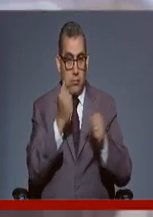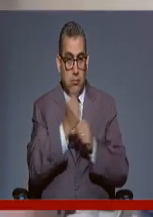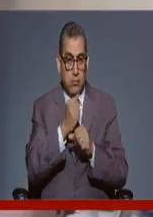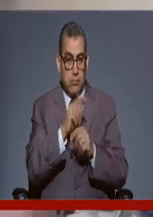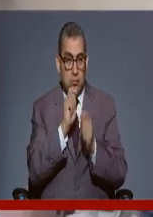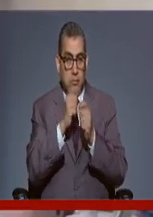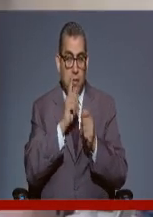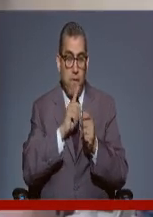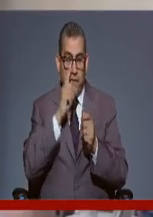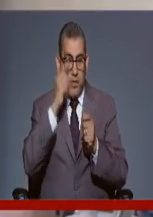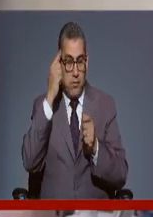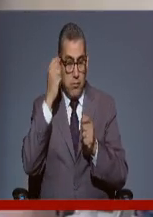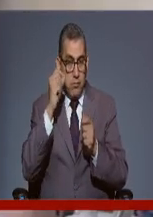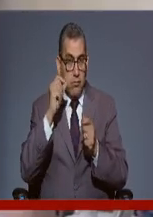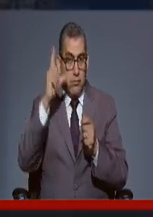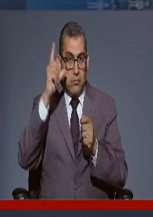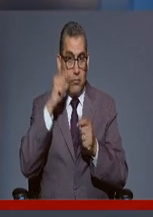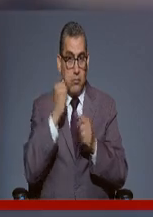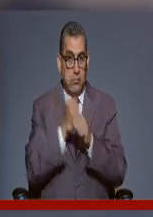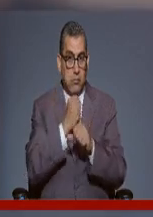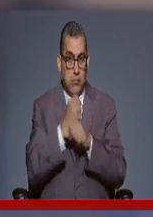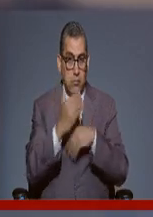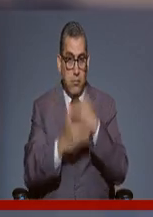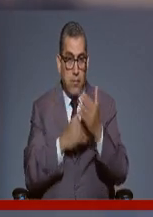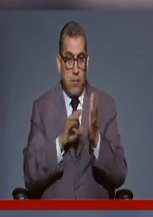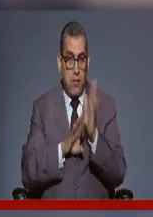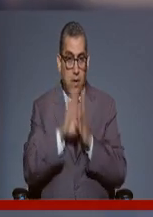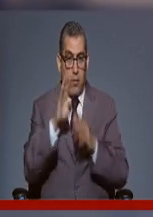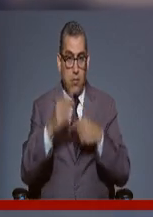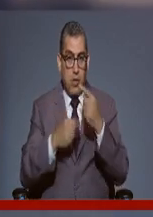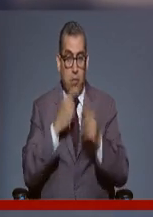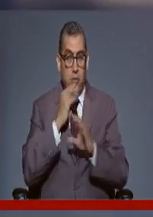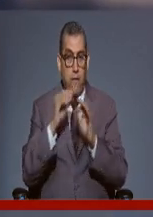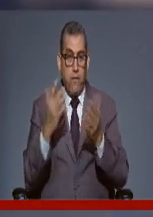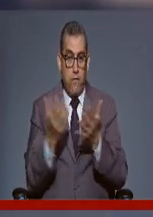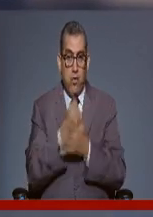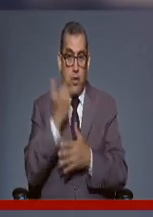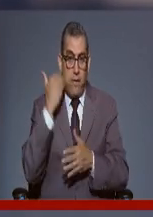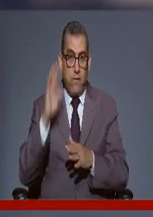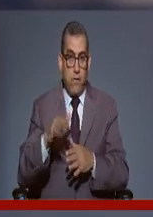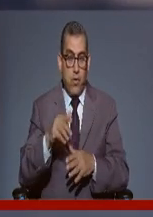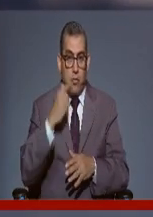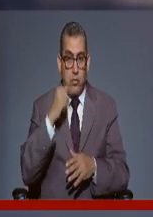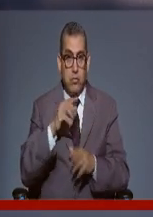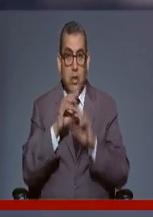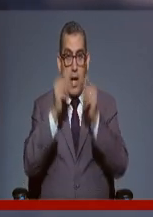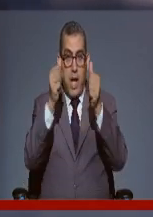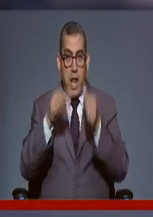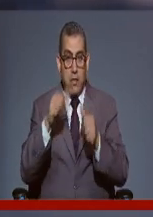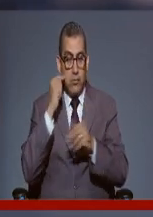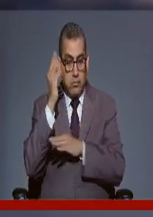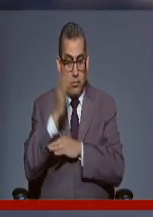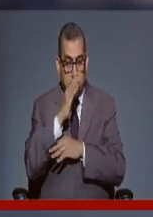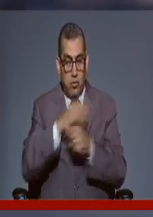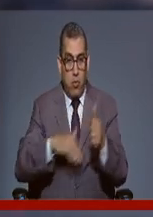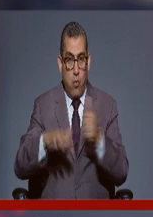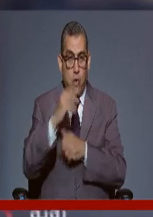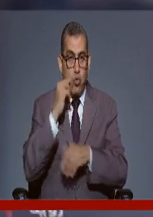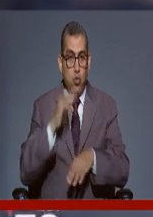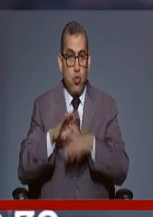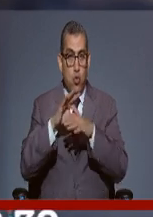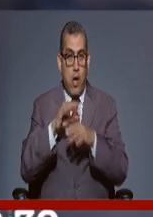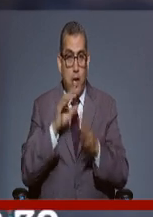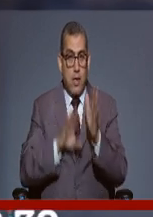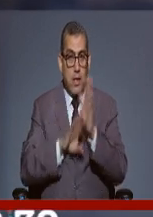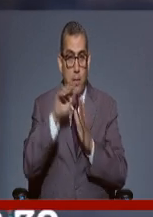ونحقق به التنميه المستدامه الفرصه لسه قدامنا والنهارده بنعلن عن الاستراتيجيه الوطنيه للسكان والتنميه